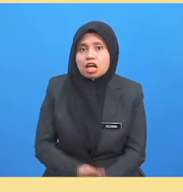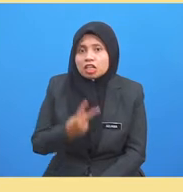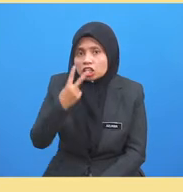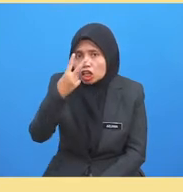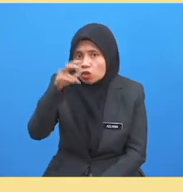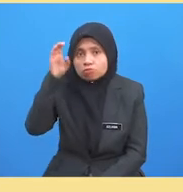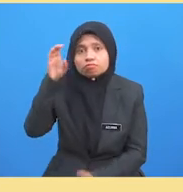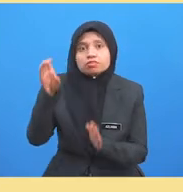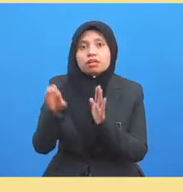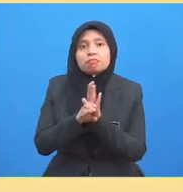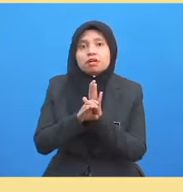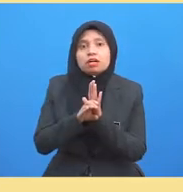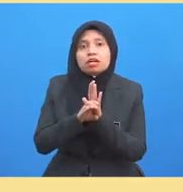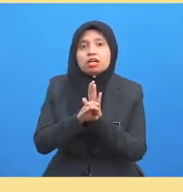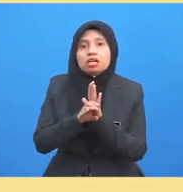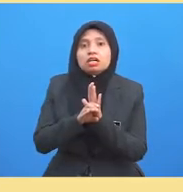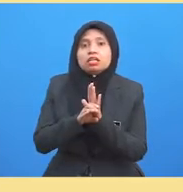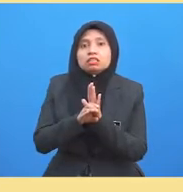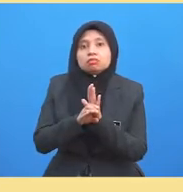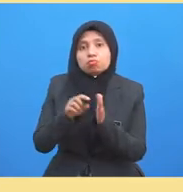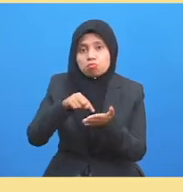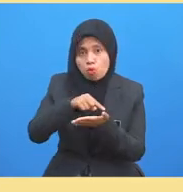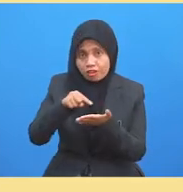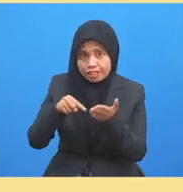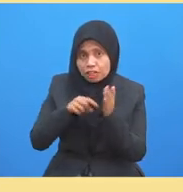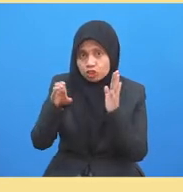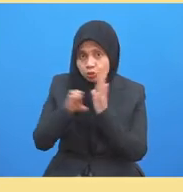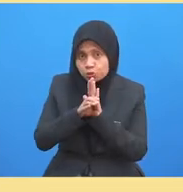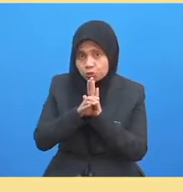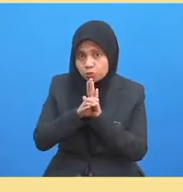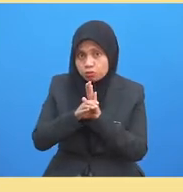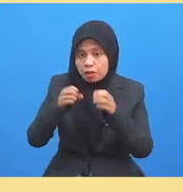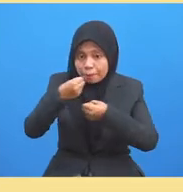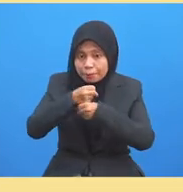Perhatikan gambar ini, sebuah model olokan berbentuk rumah.